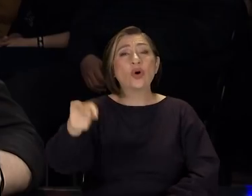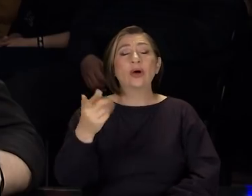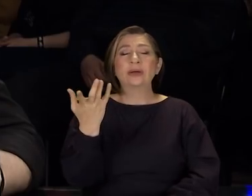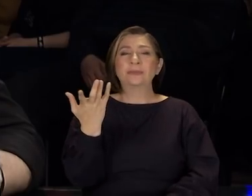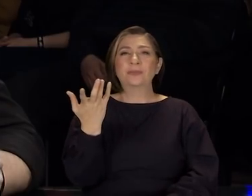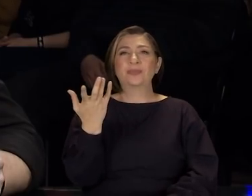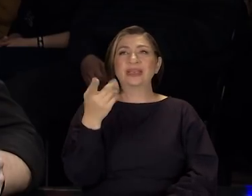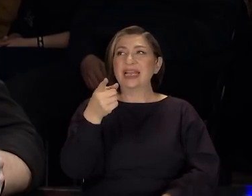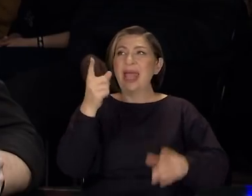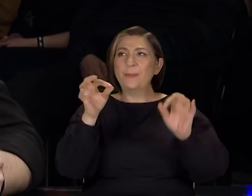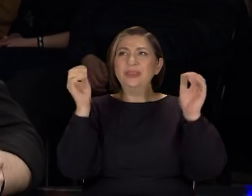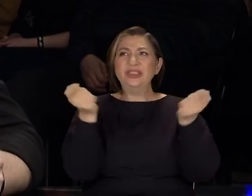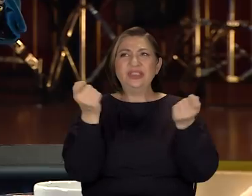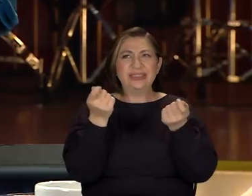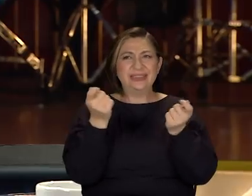bir hani işin